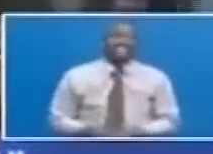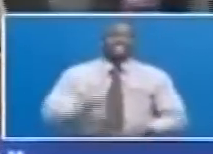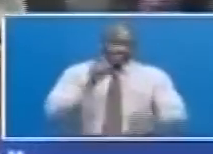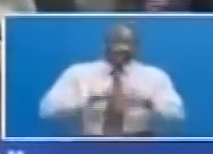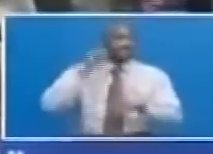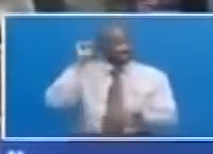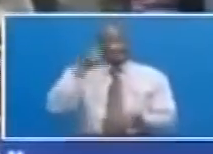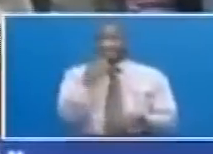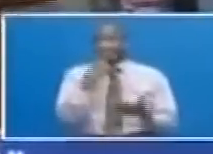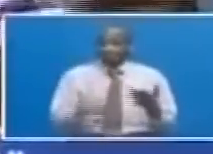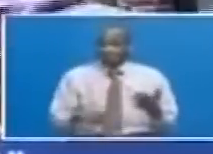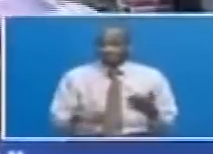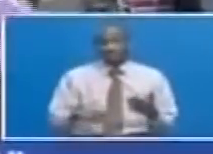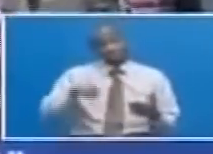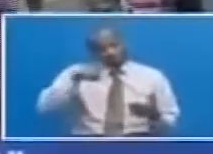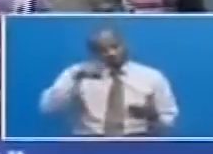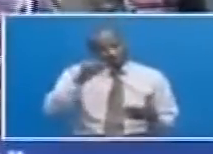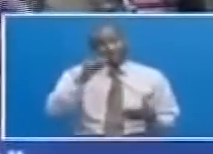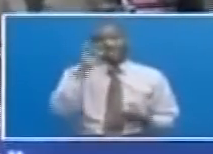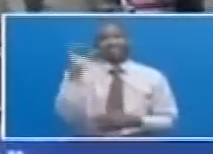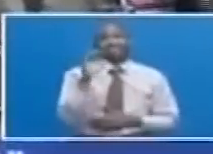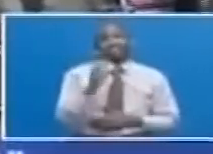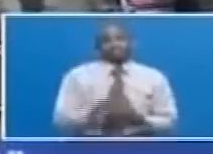Kenya ilisema alikuwa ameitwa ICC,